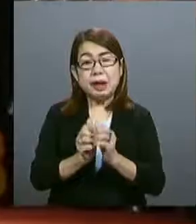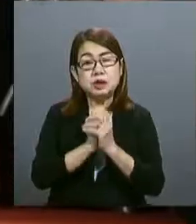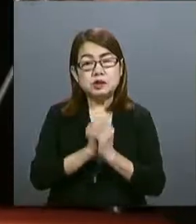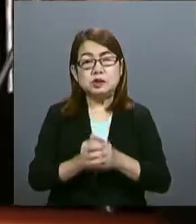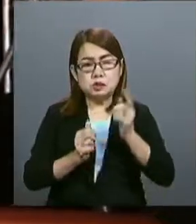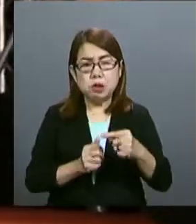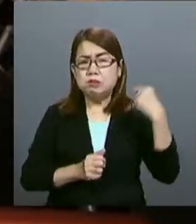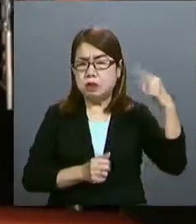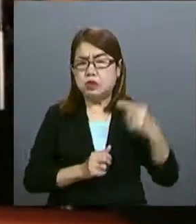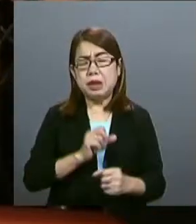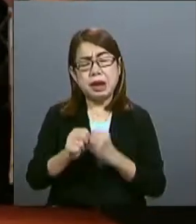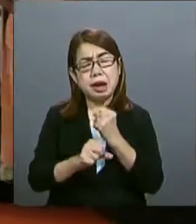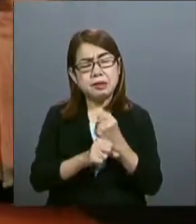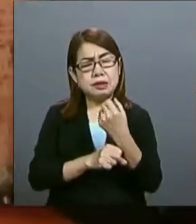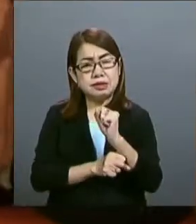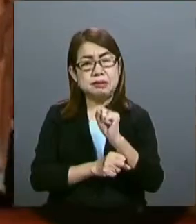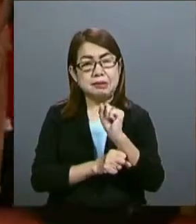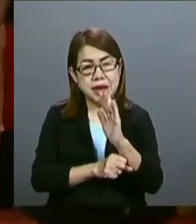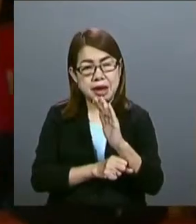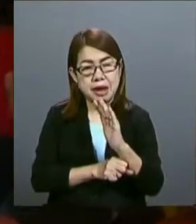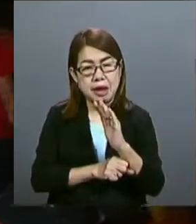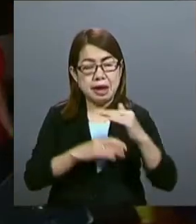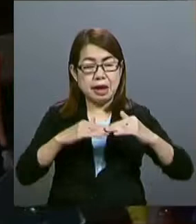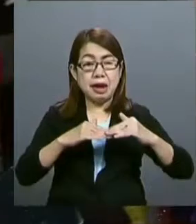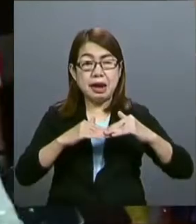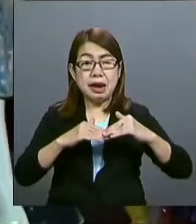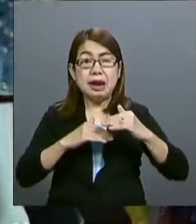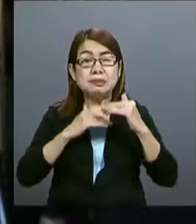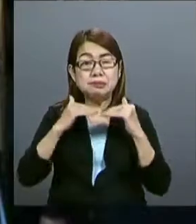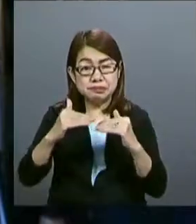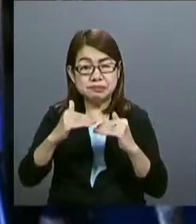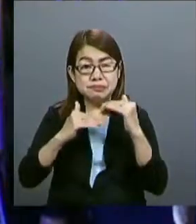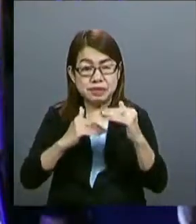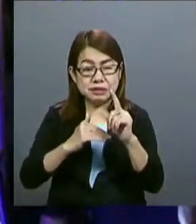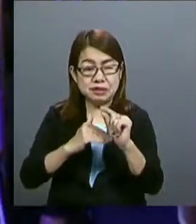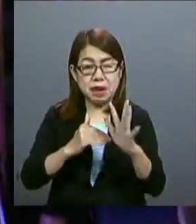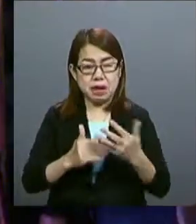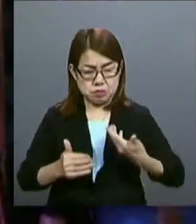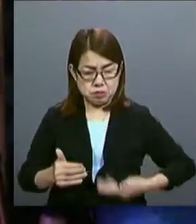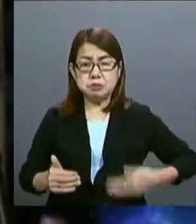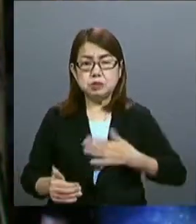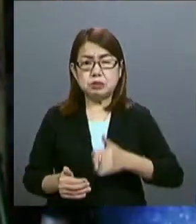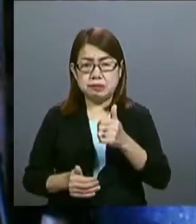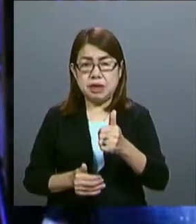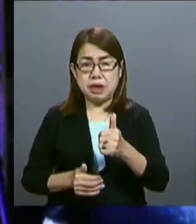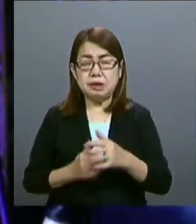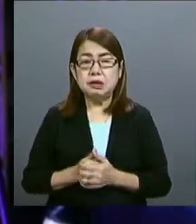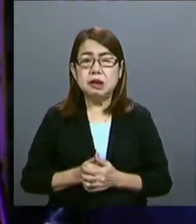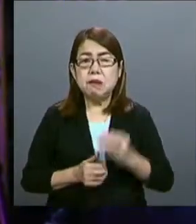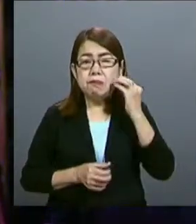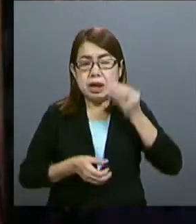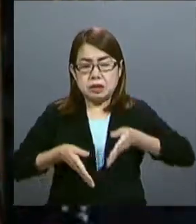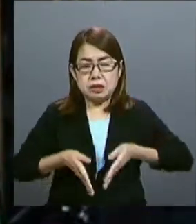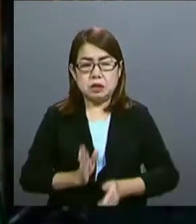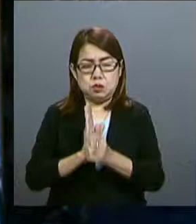งอายุไม่เกิน15ถึง25ปีเป็นผู้ที่มีสุขภาพดีและมีภูมิลำเนาอยู่ในจังหวัดอุดรธ